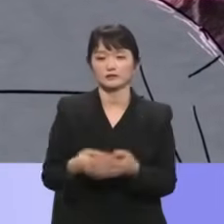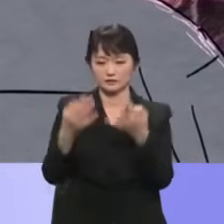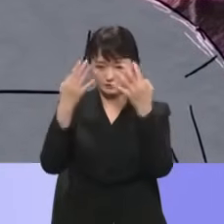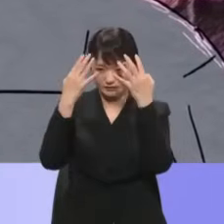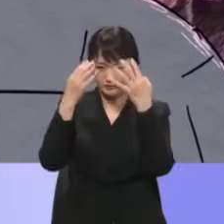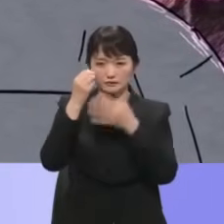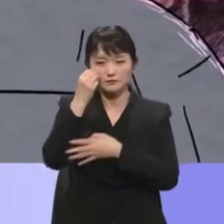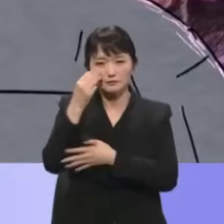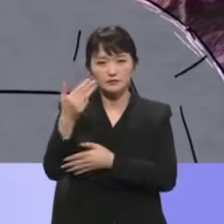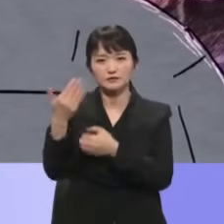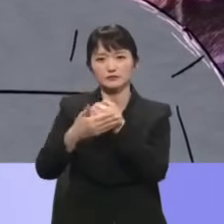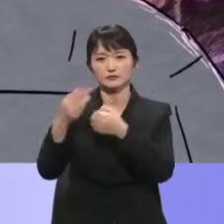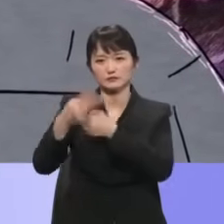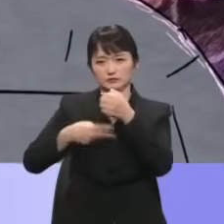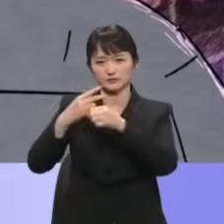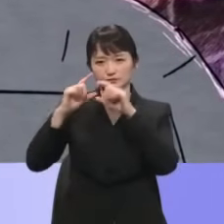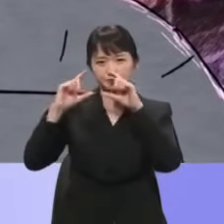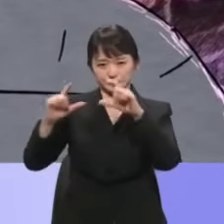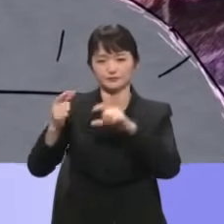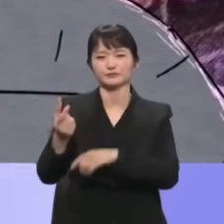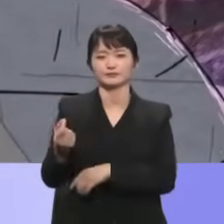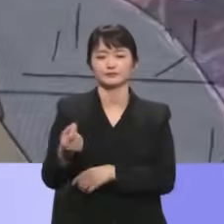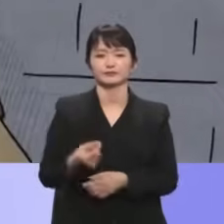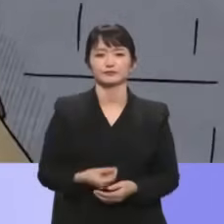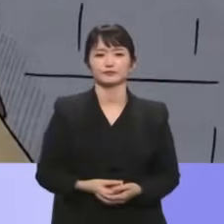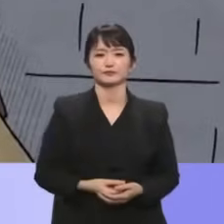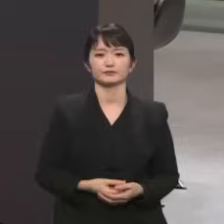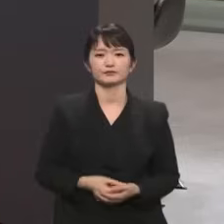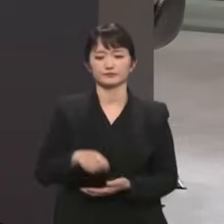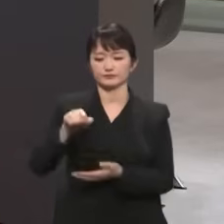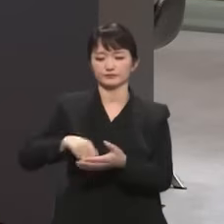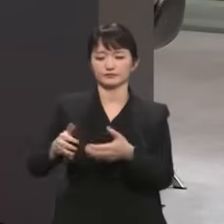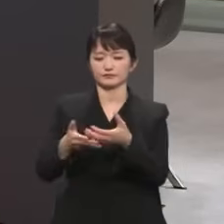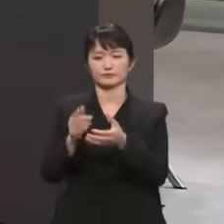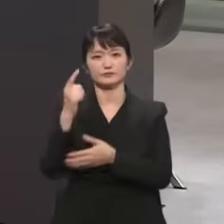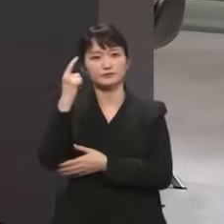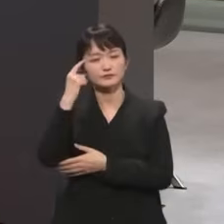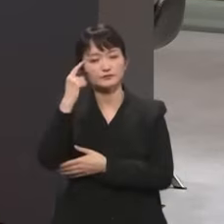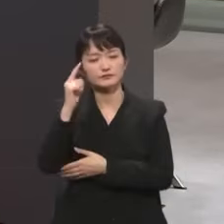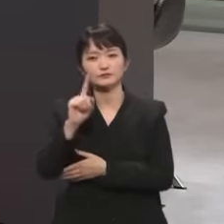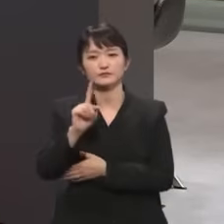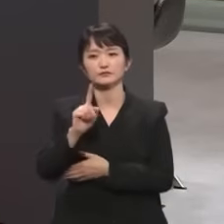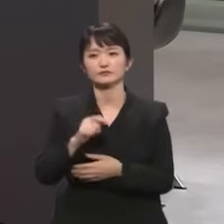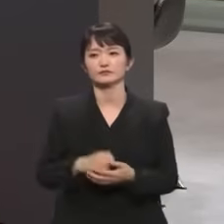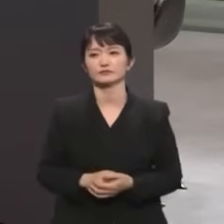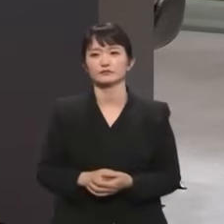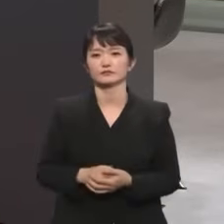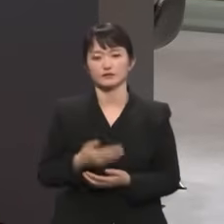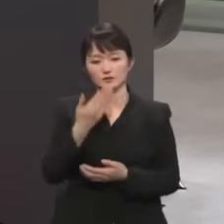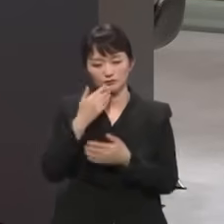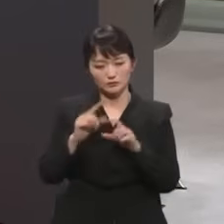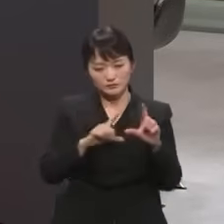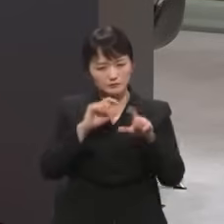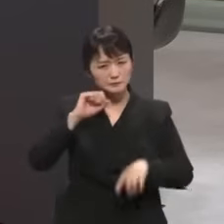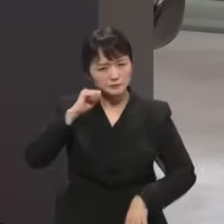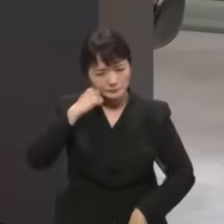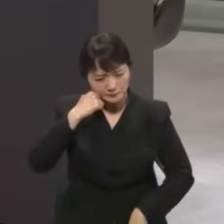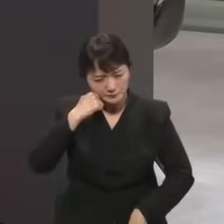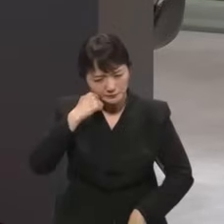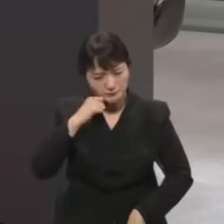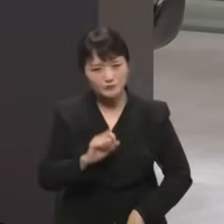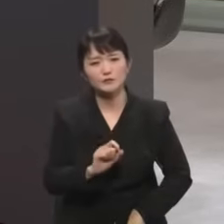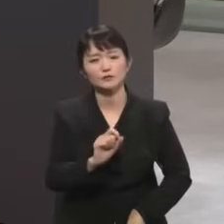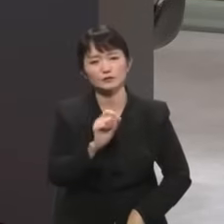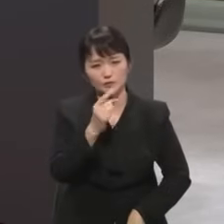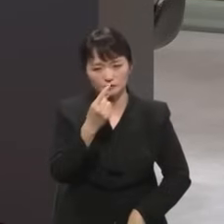판결 선고 결과가 나온 거 같습니다네 그 이제 재판부의 판단 중에 그 말 말씀하신 부분 생활고로 범행에 이르게 된 점 등을